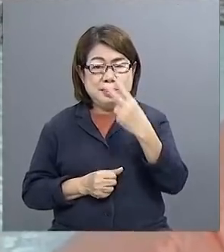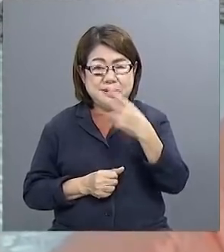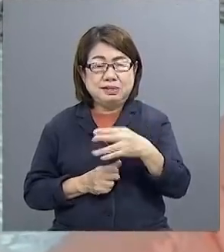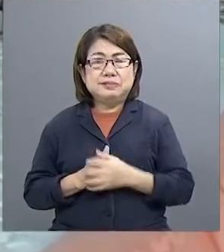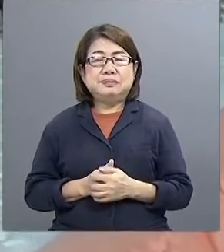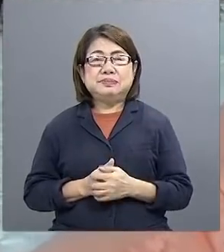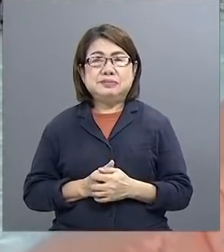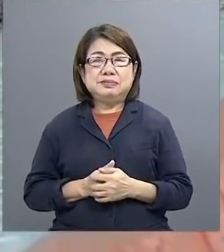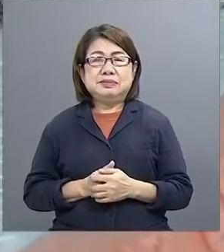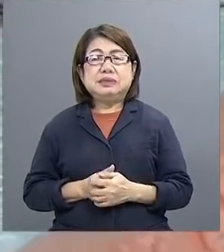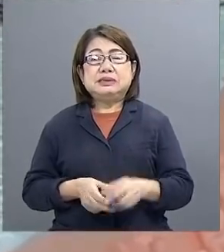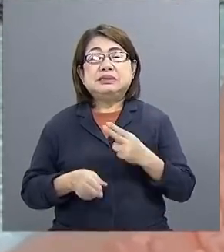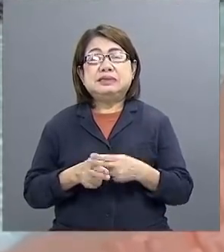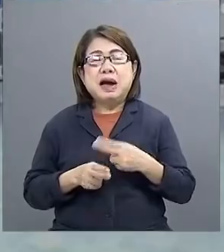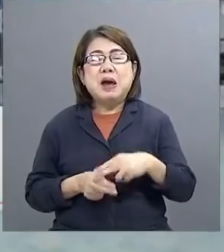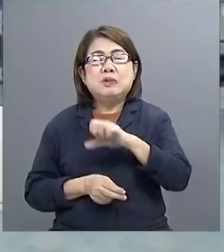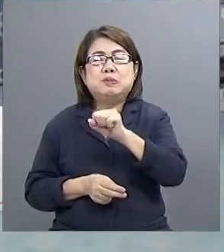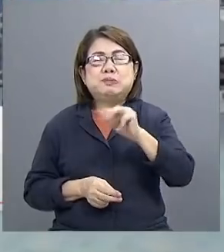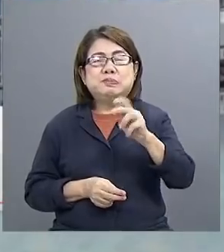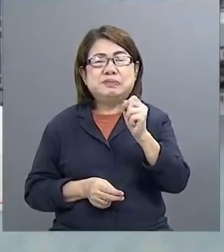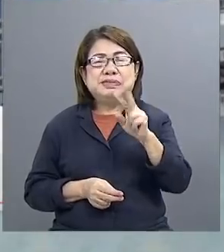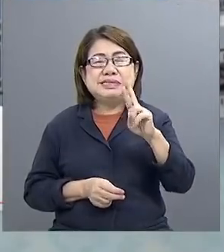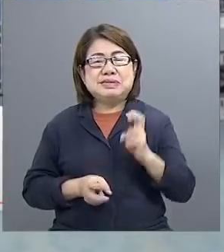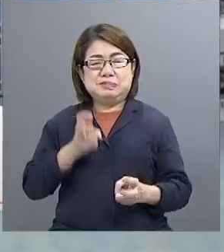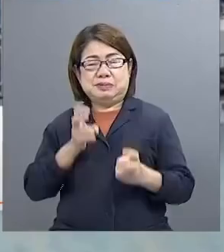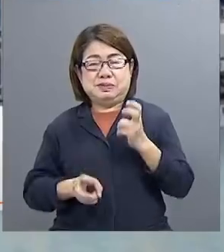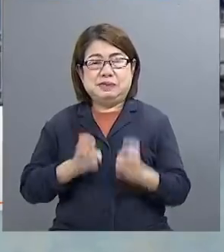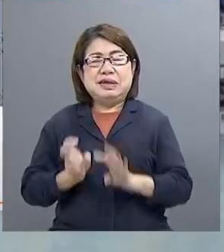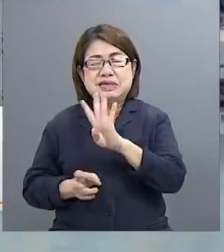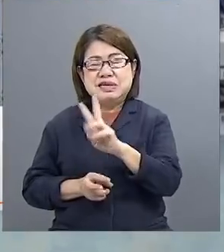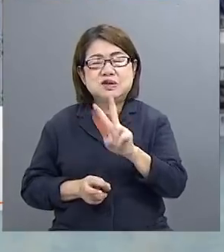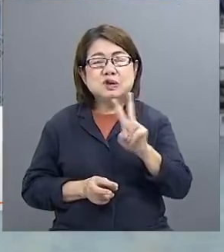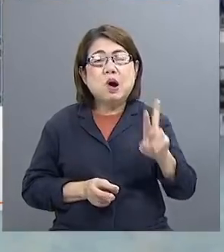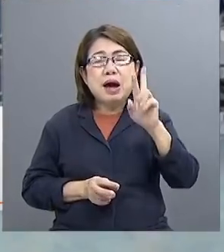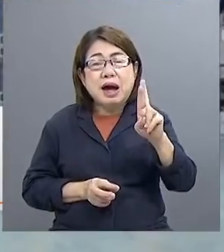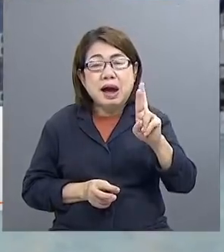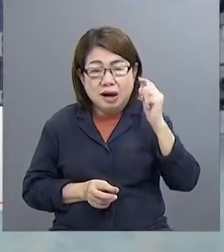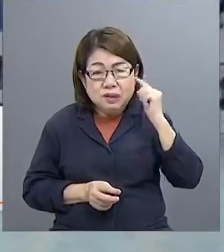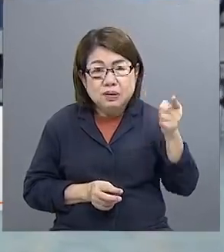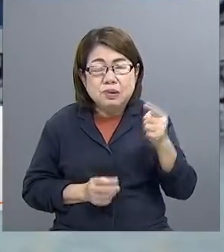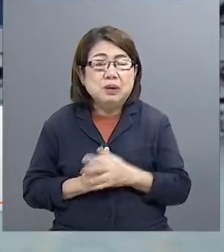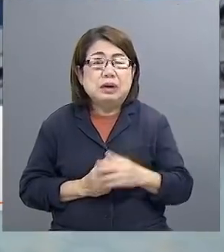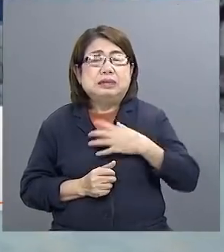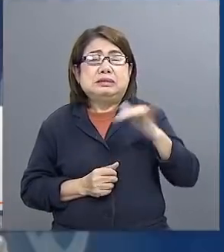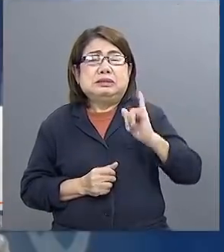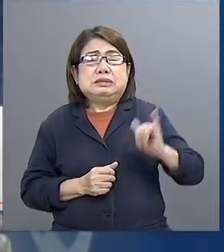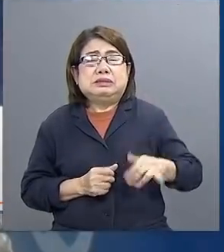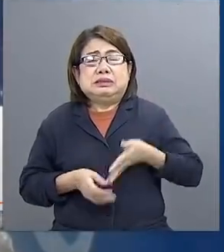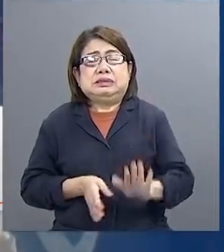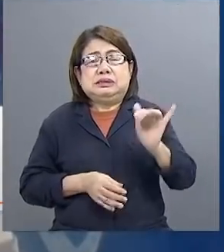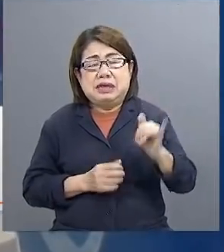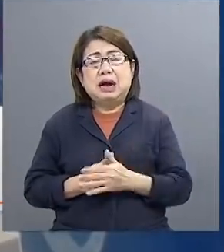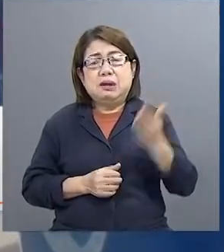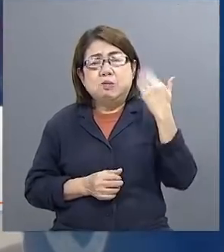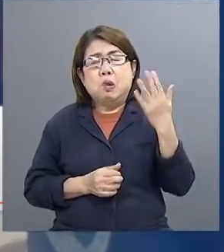422rไม่ทำโหจากกันหรือเปล่าเฮ้ยไม่มีทางจริงๆแบบในตลาดเล่นกับที่นี่สนุกสัญญาสูบได้